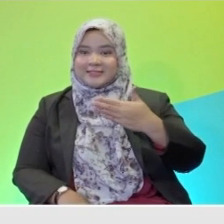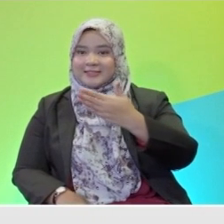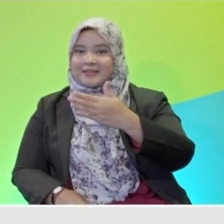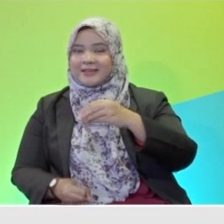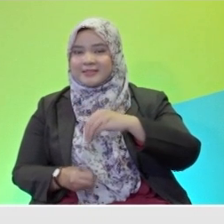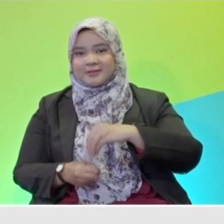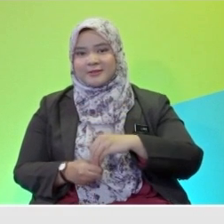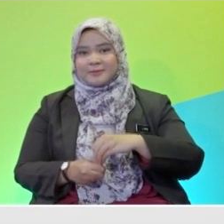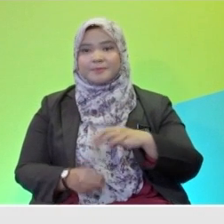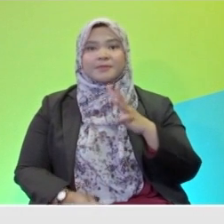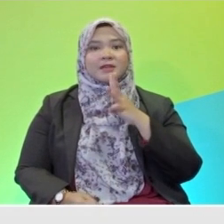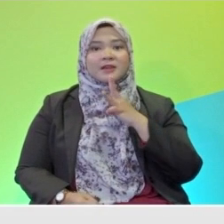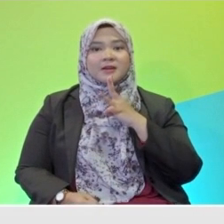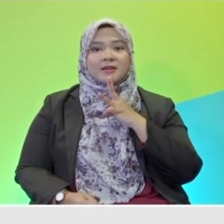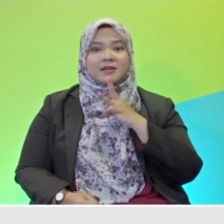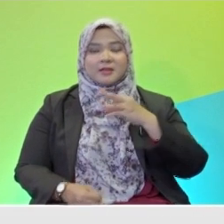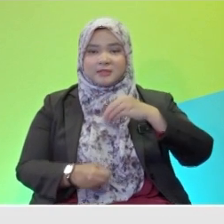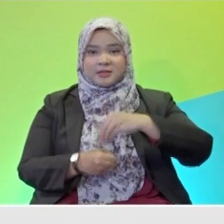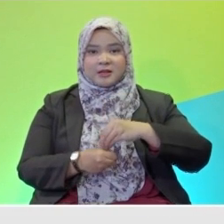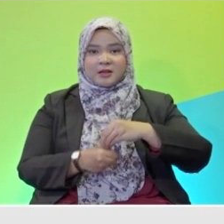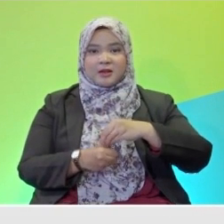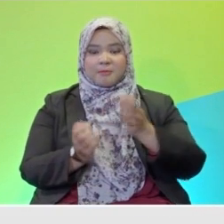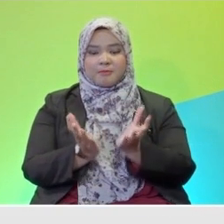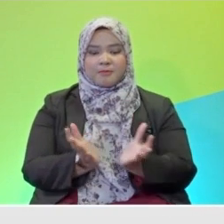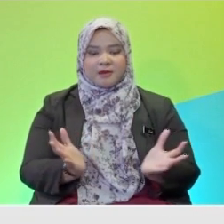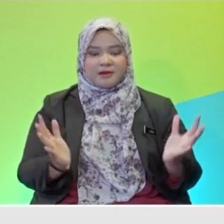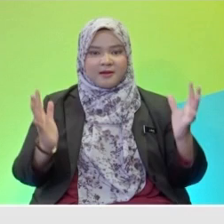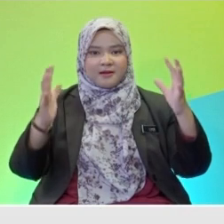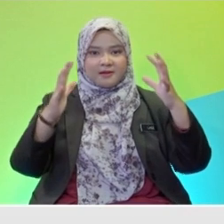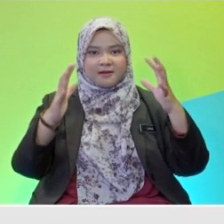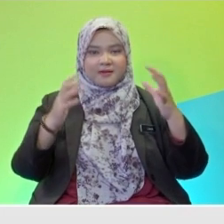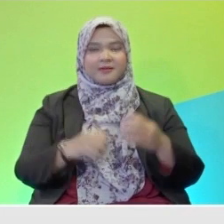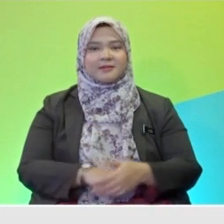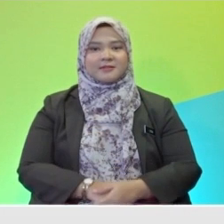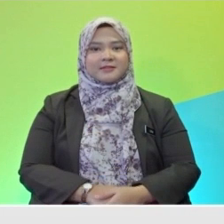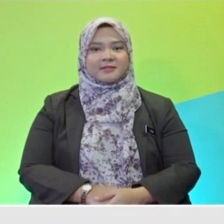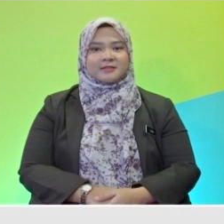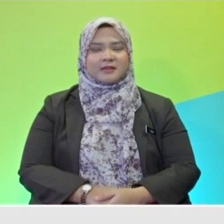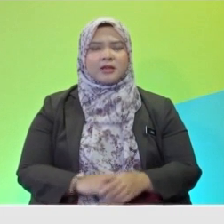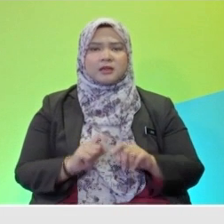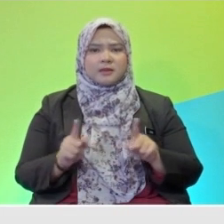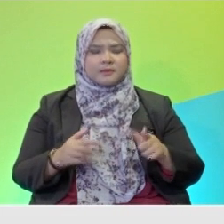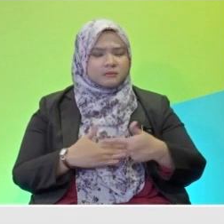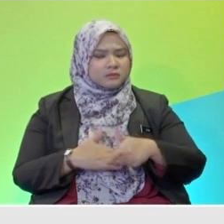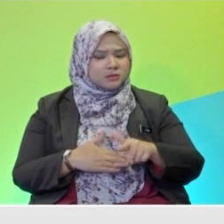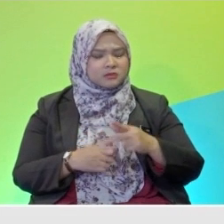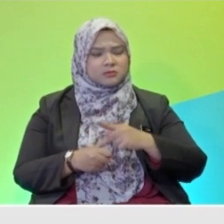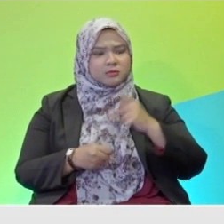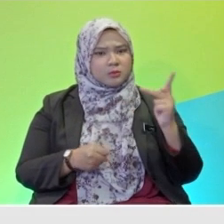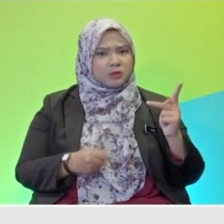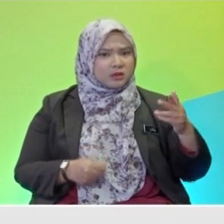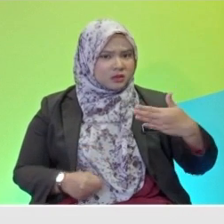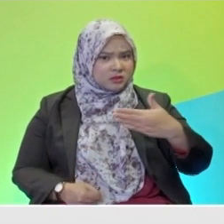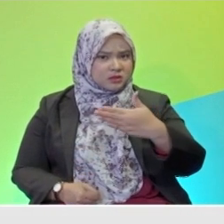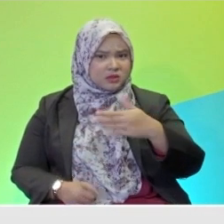size sebenarnya ikan itu adalah lebih kecil berbanding yang dilihat di dalam belalang kecil mengapa size ikan